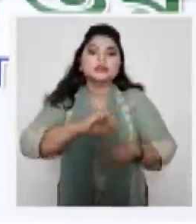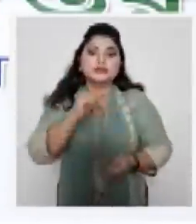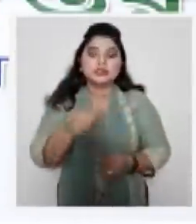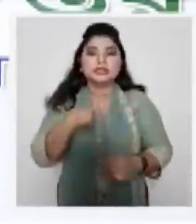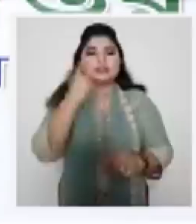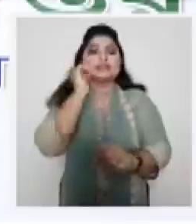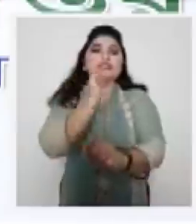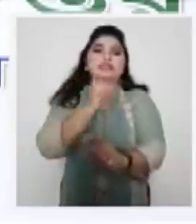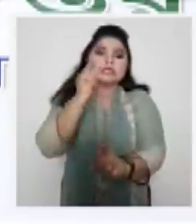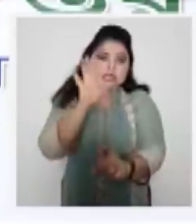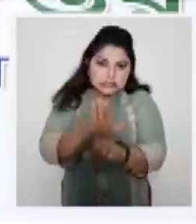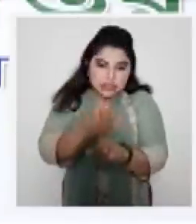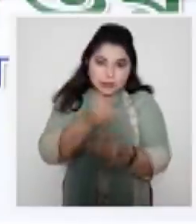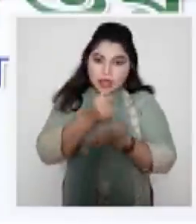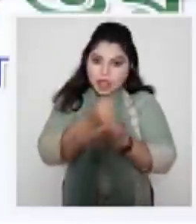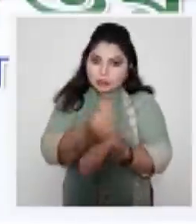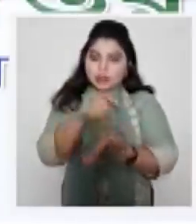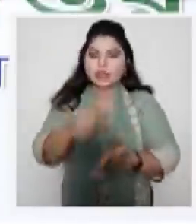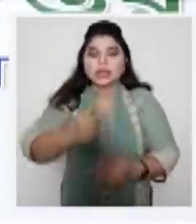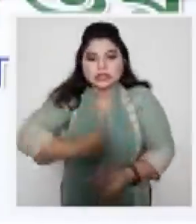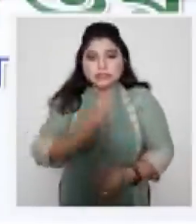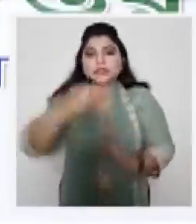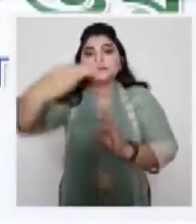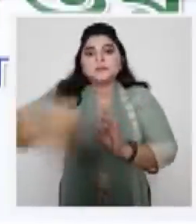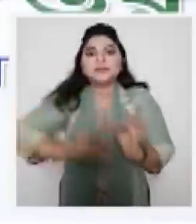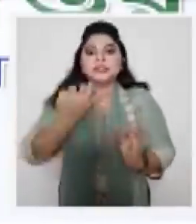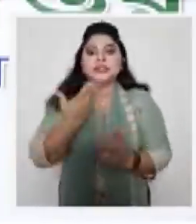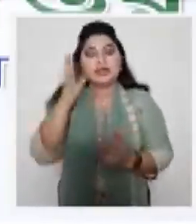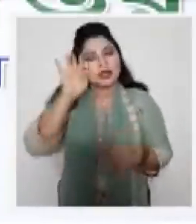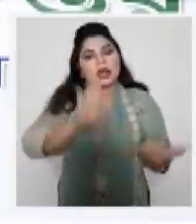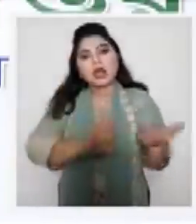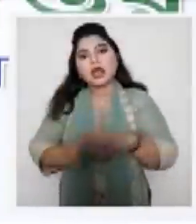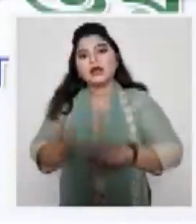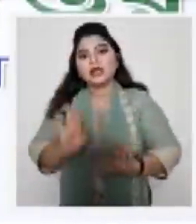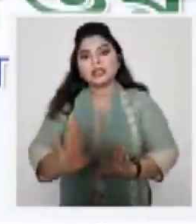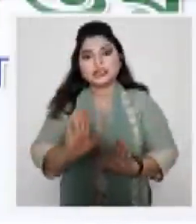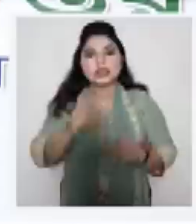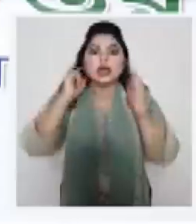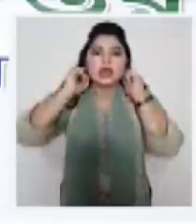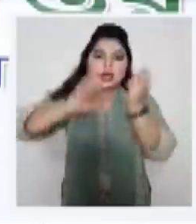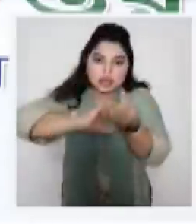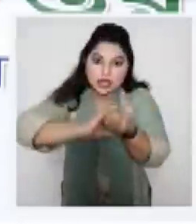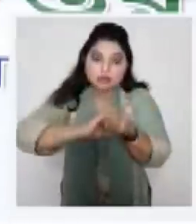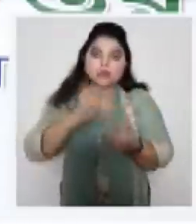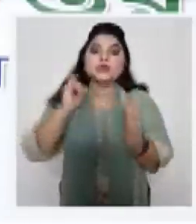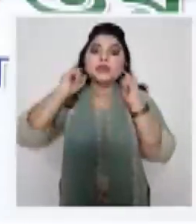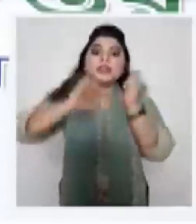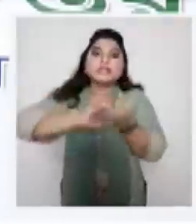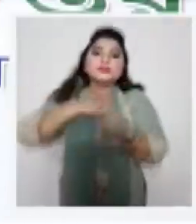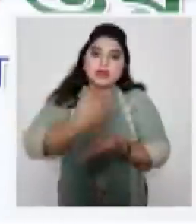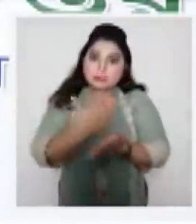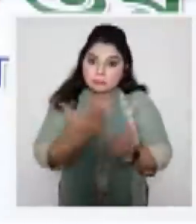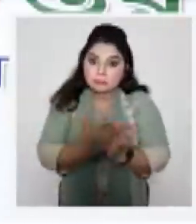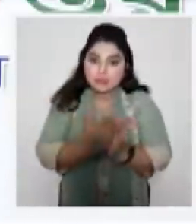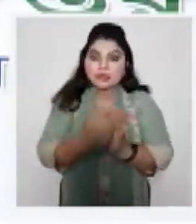টেকনোলজিস্ট, পরিসংখ্যানবিদ, অন্যান্য স্বাস্থ্যকর্মীরা সেবা দিতে যেয়ে প্রতিনিয়তই আক্রান্ত হচ্ছেন এবং অনেকেই মৃত্যুবরণ